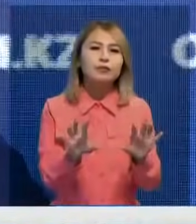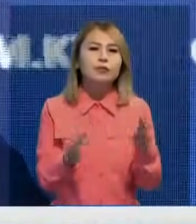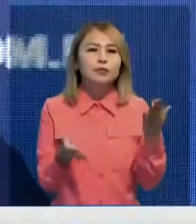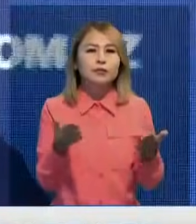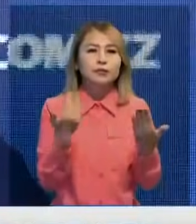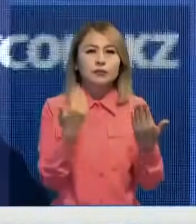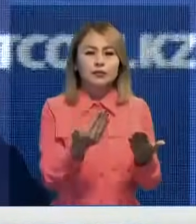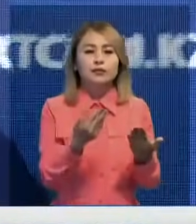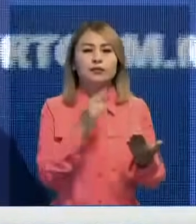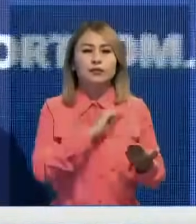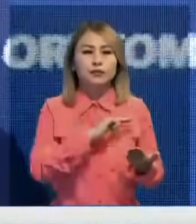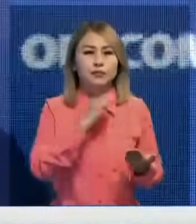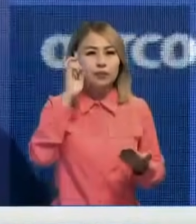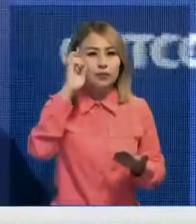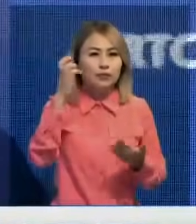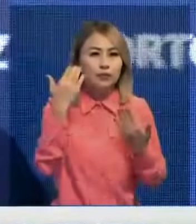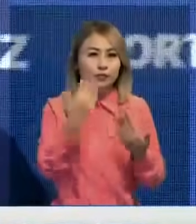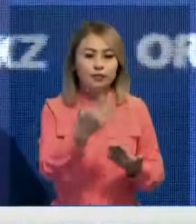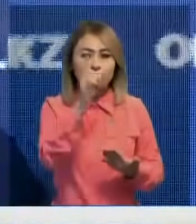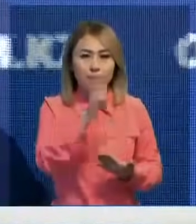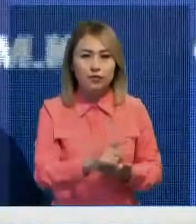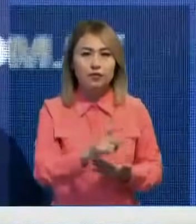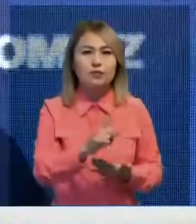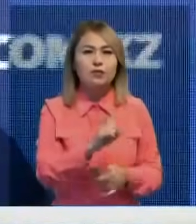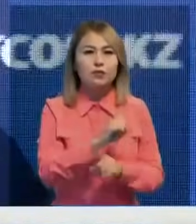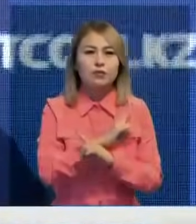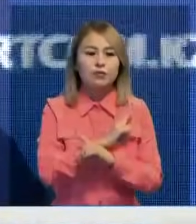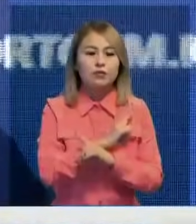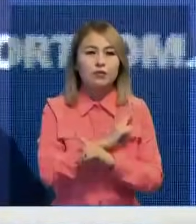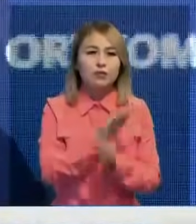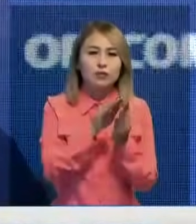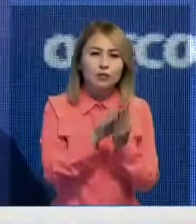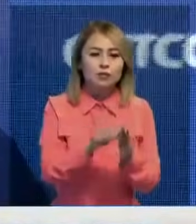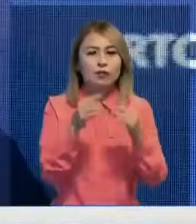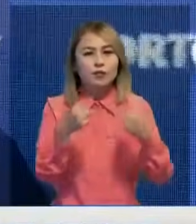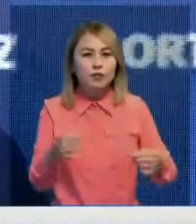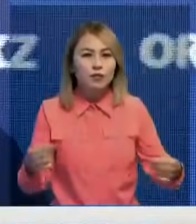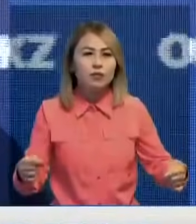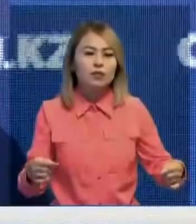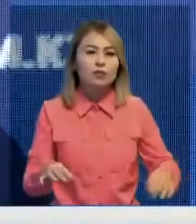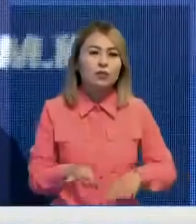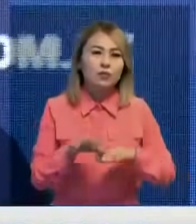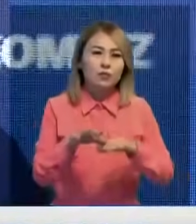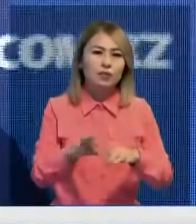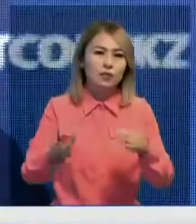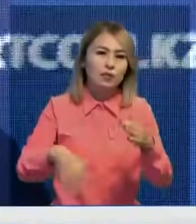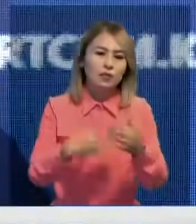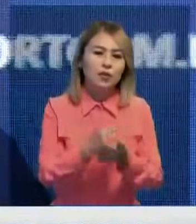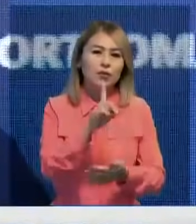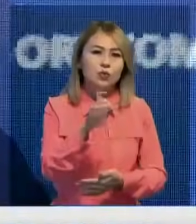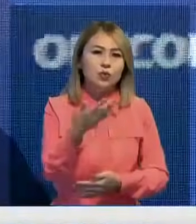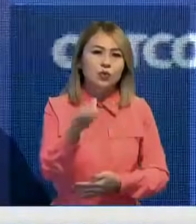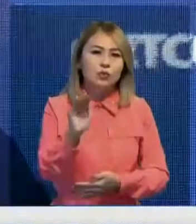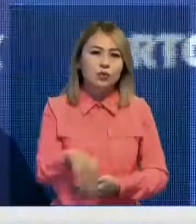табылатын тұлғаларға қайтыс болған адамды жаңағы көмуге және басқа да өтемақы ретінде 150 000 теңге